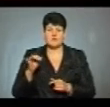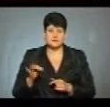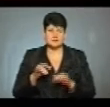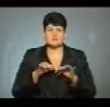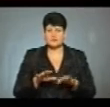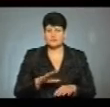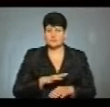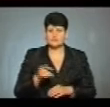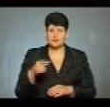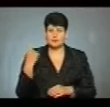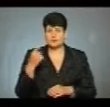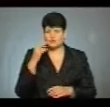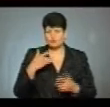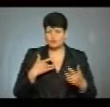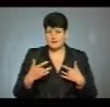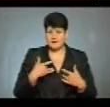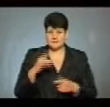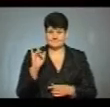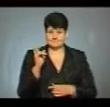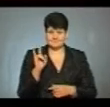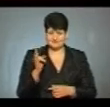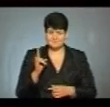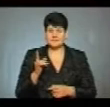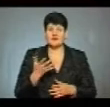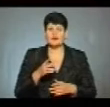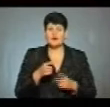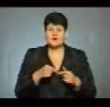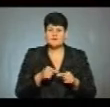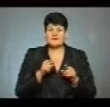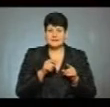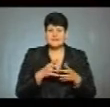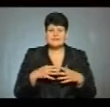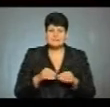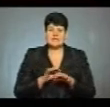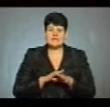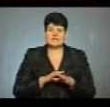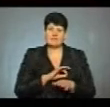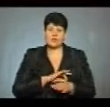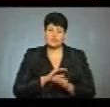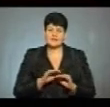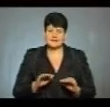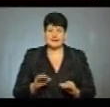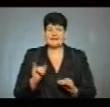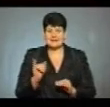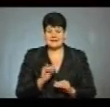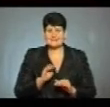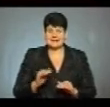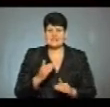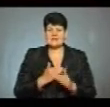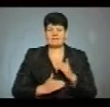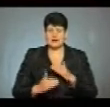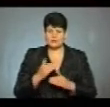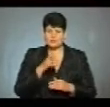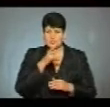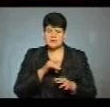у Тернопільському обласному театрі актора Іллі Альки. Організували його для сімей, які виховують дітей, в тому числі дітей з інвалідністю. Під час